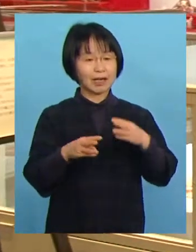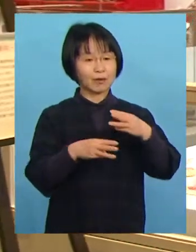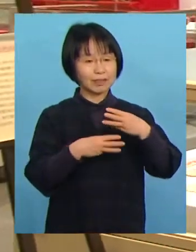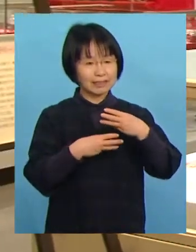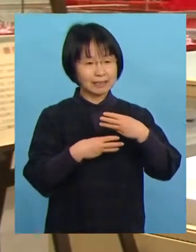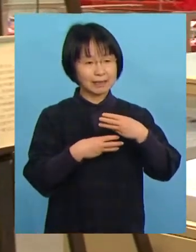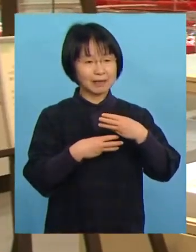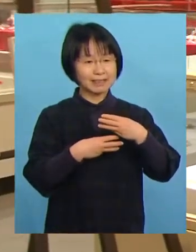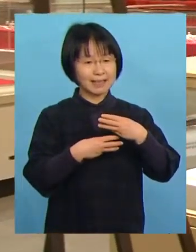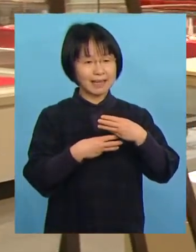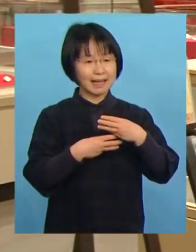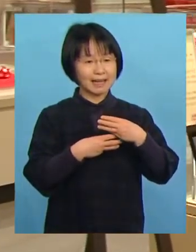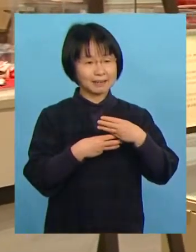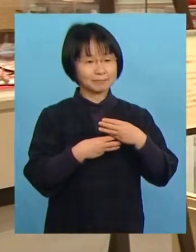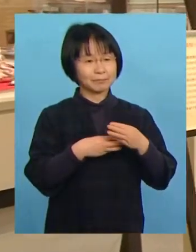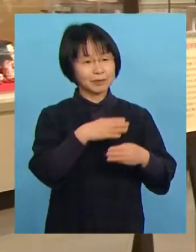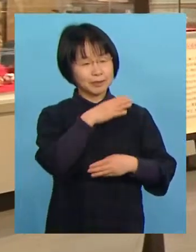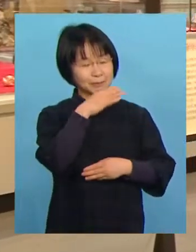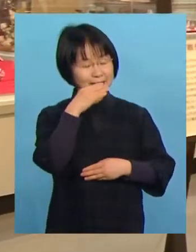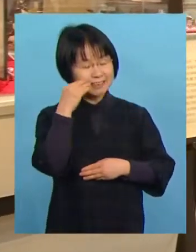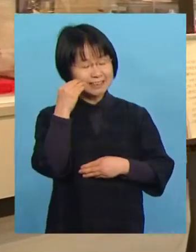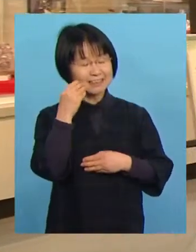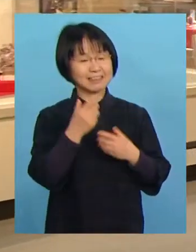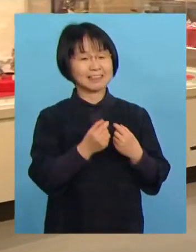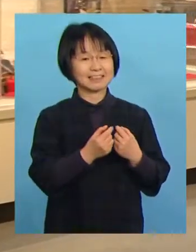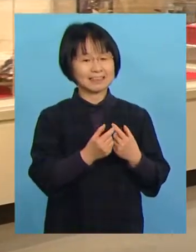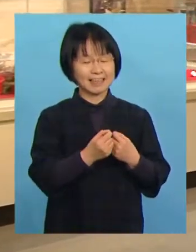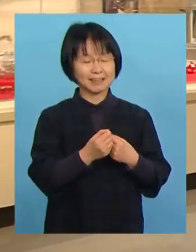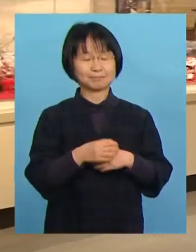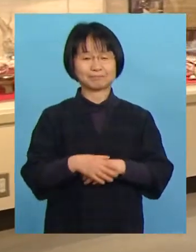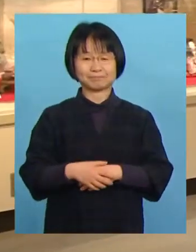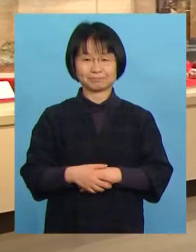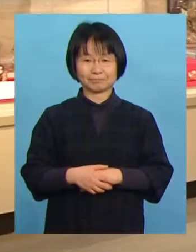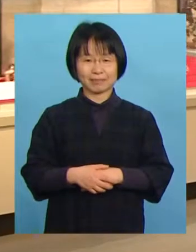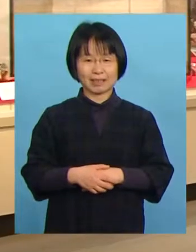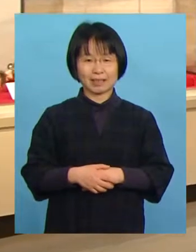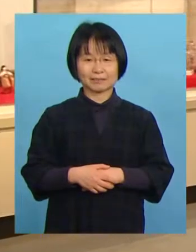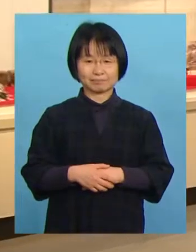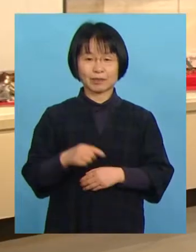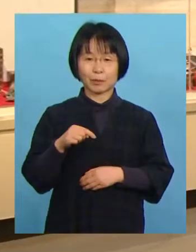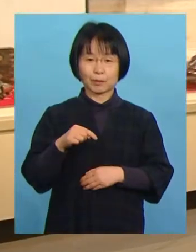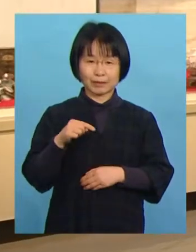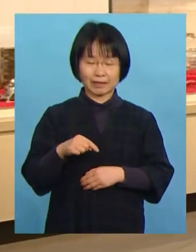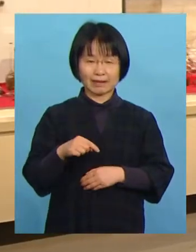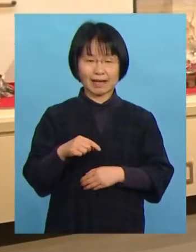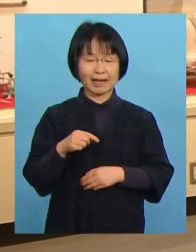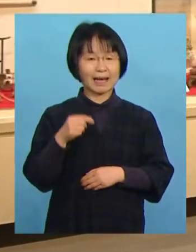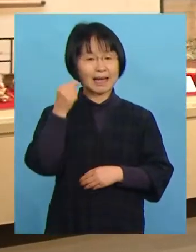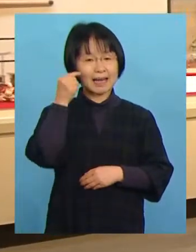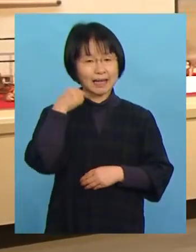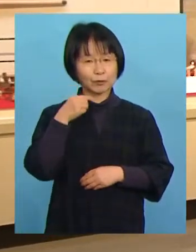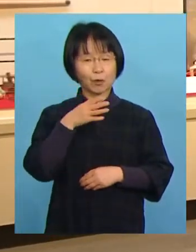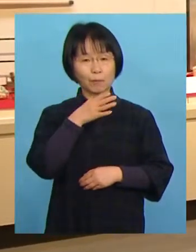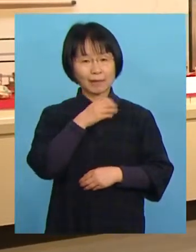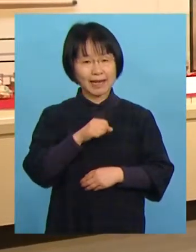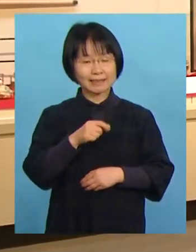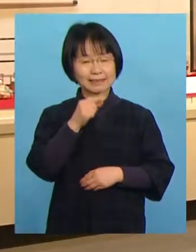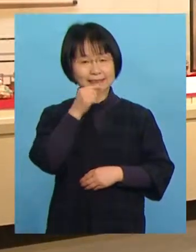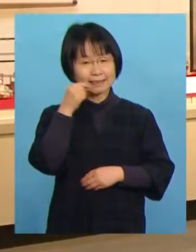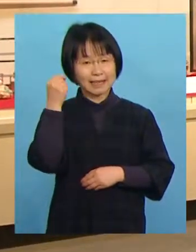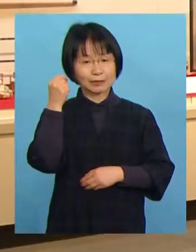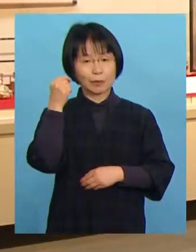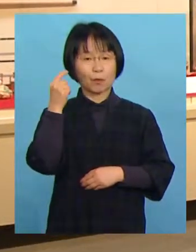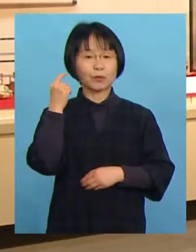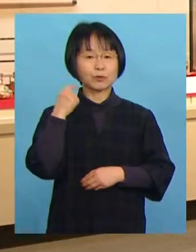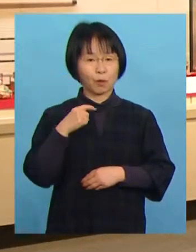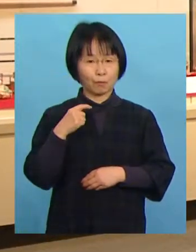らっしゃってとっても華やかですよね。 ありがとうございます。ここでは江戸、明治、大正、昭和初期の